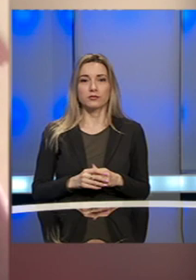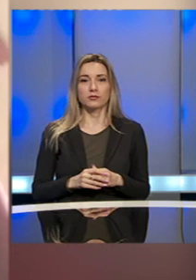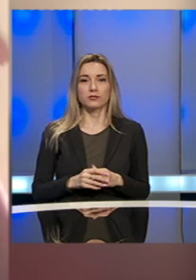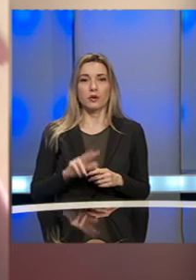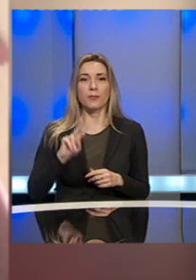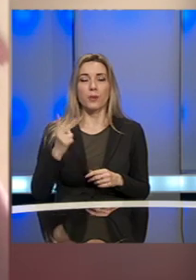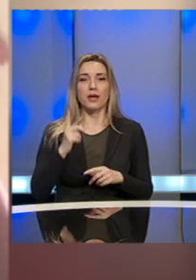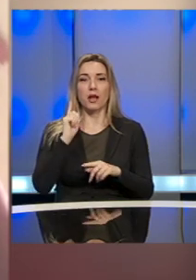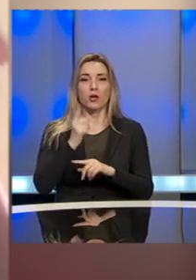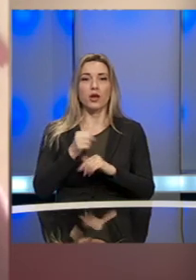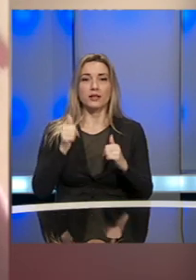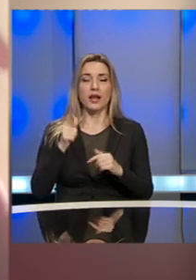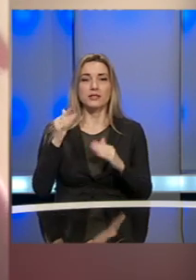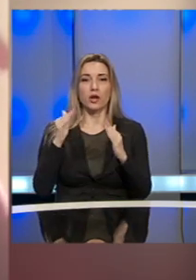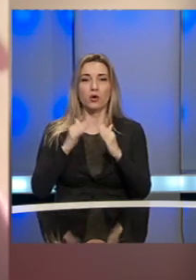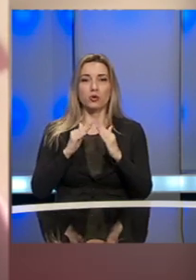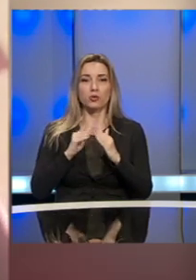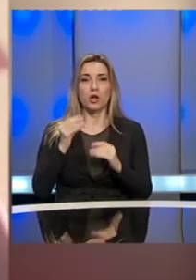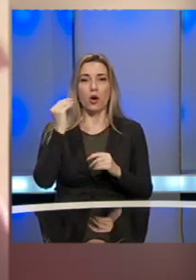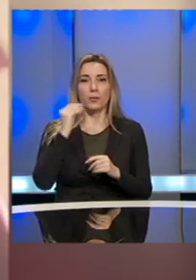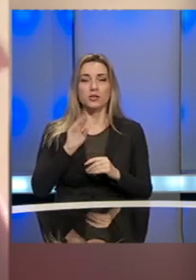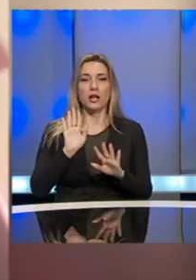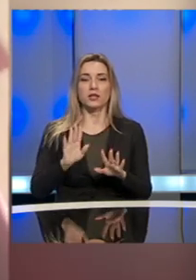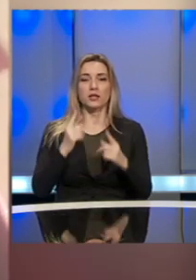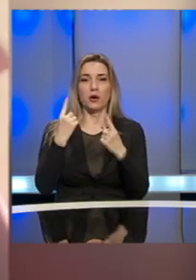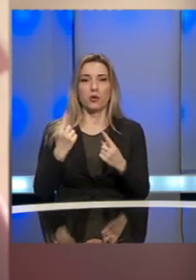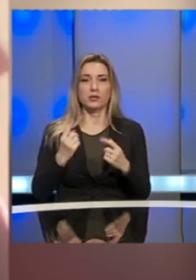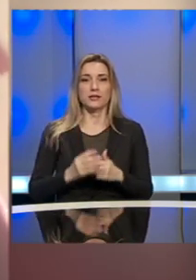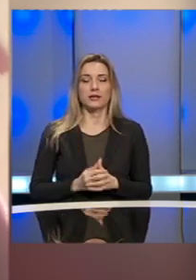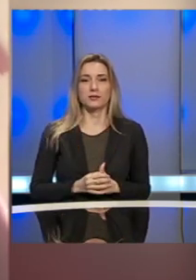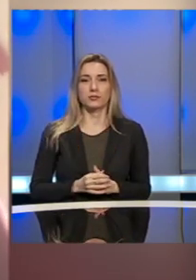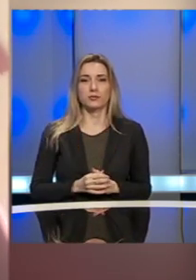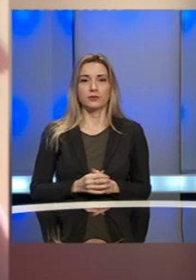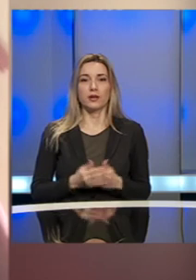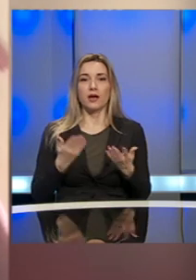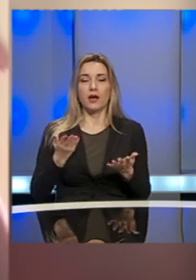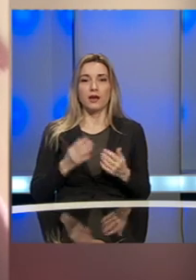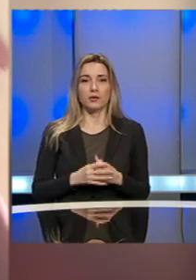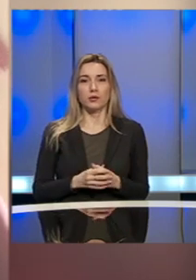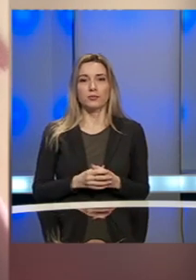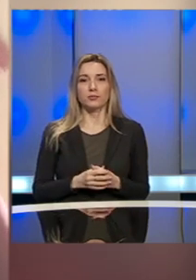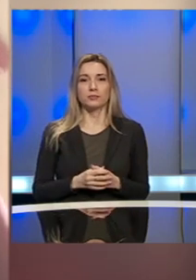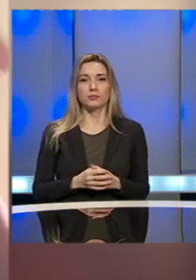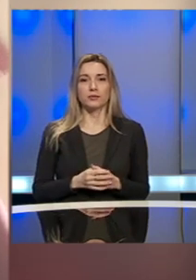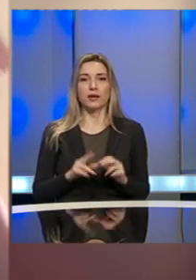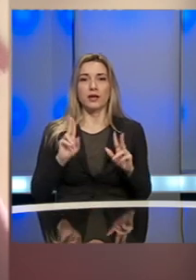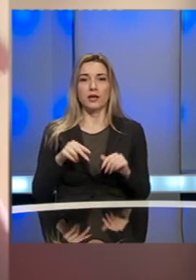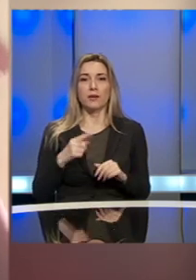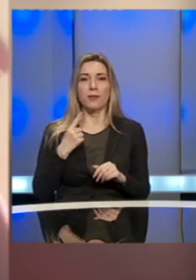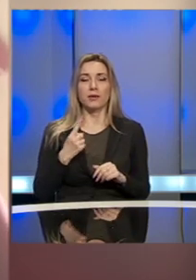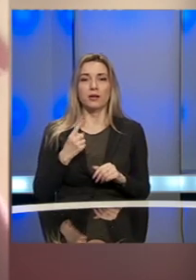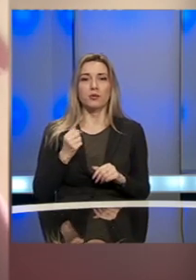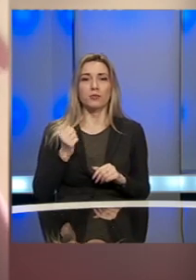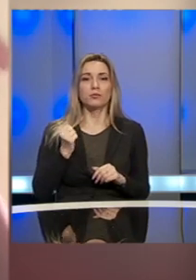Promijenila je odluku. Danas je kod kuće i obećala je da će tako i ostati. I eto, da, imam jednu